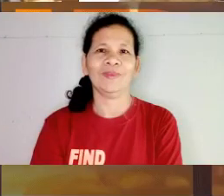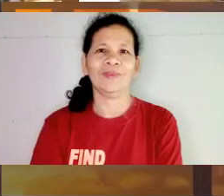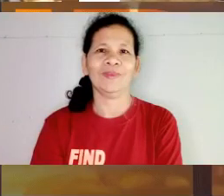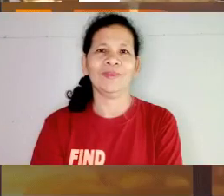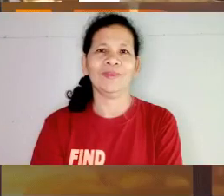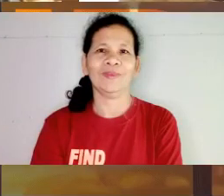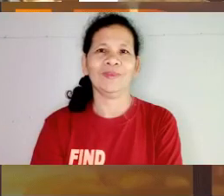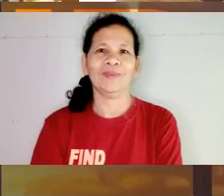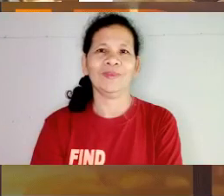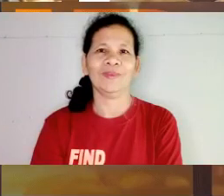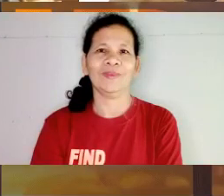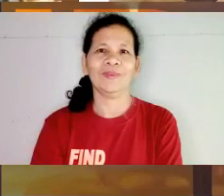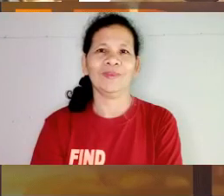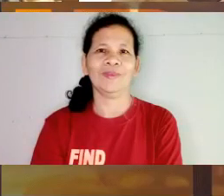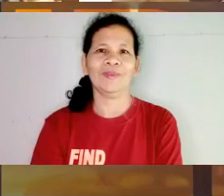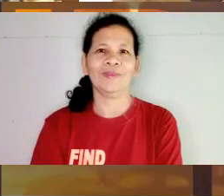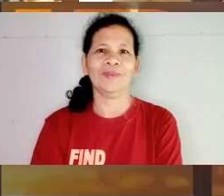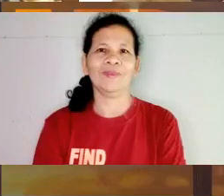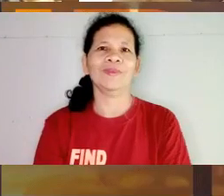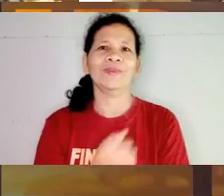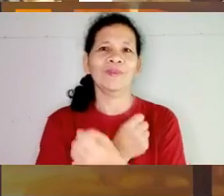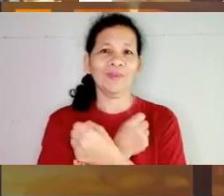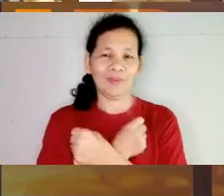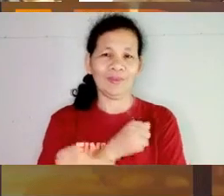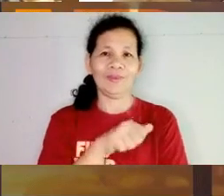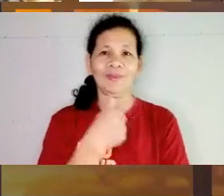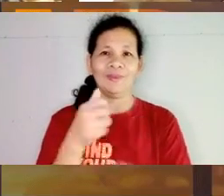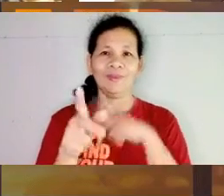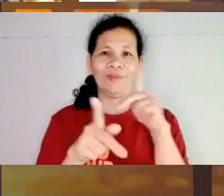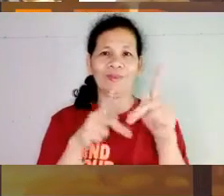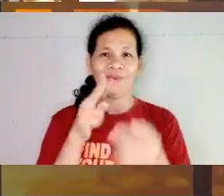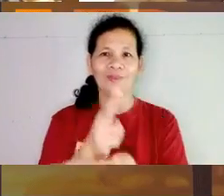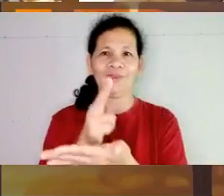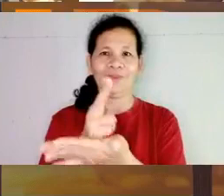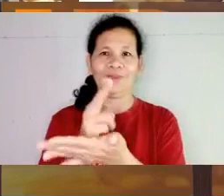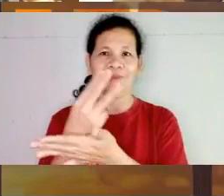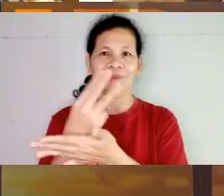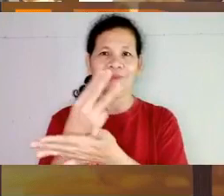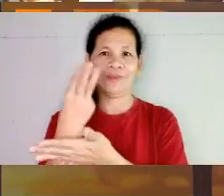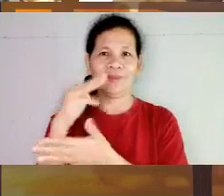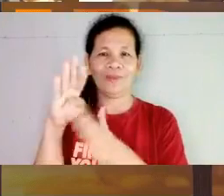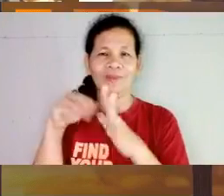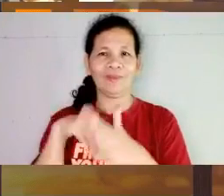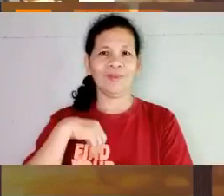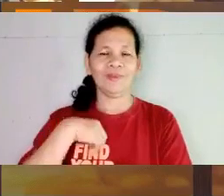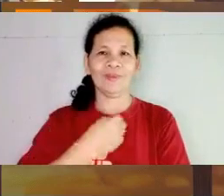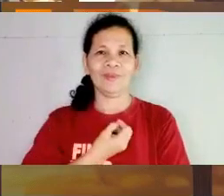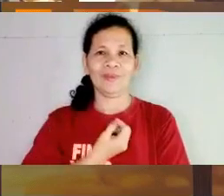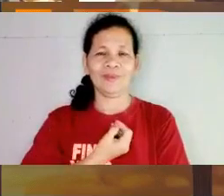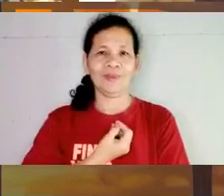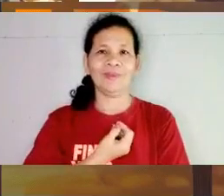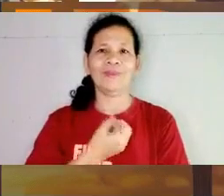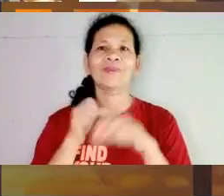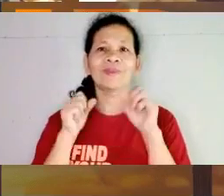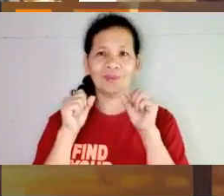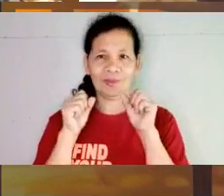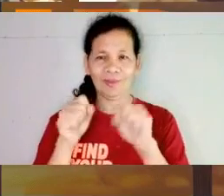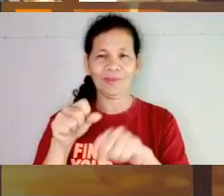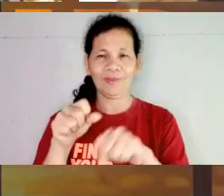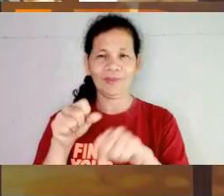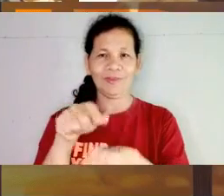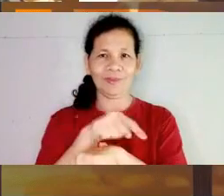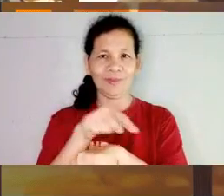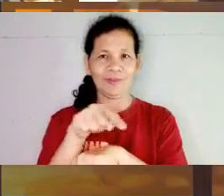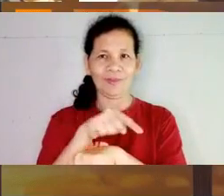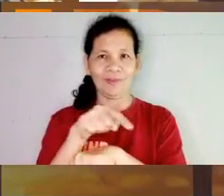Yan, sabi niya po, mahalin po natin ang ating kapwa, tulungan palagi sa abot ng ating makakaya. Lalong-lalo na po, una